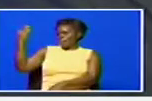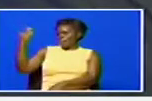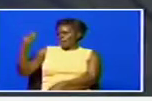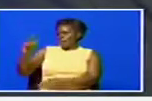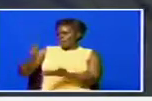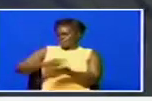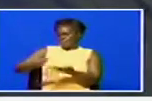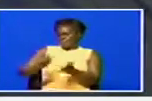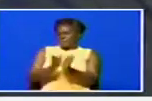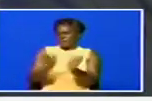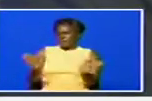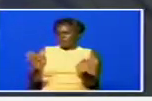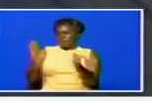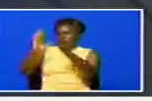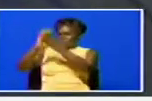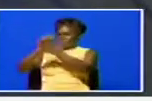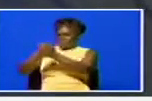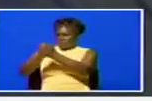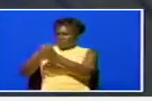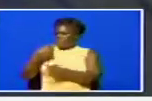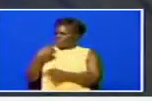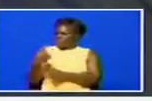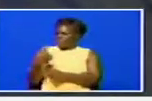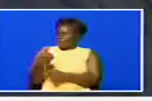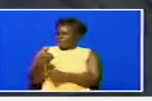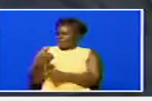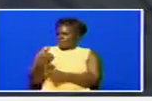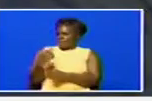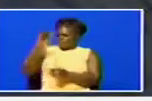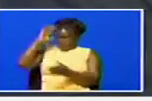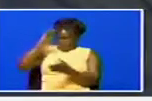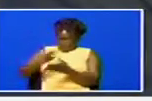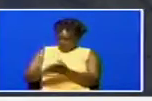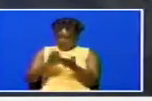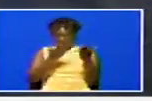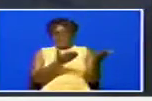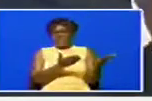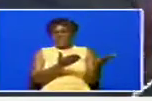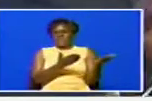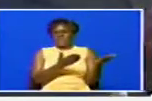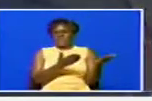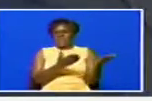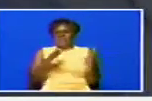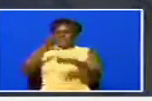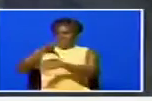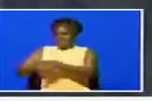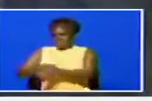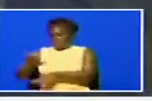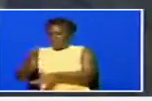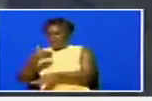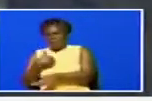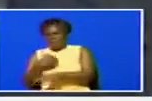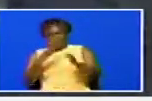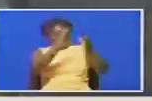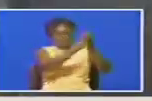General wa Jubilee, mm-hmm, aliweza kusema ya kwamba ili uamini matokeo haya, matokeo ambayo NASA iko nayo, matokeo ambayo